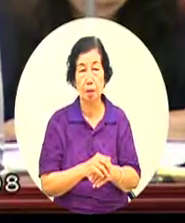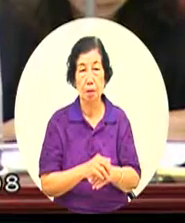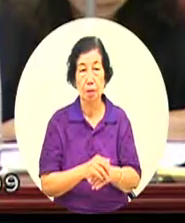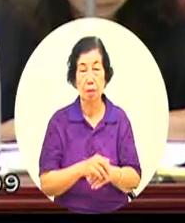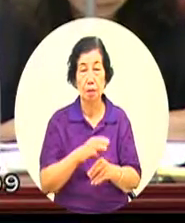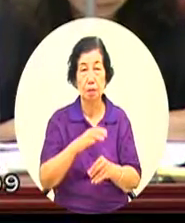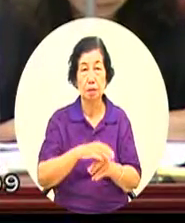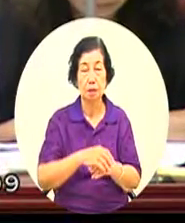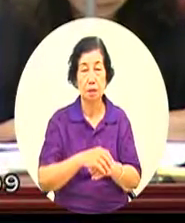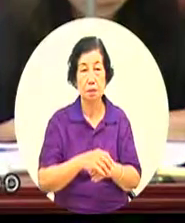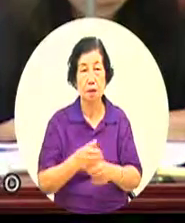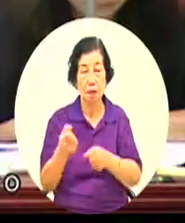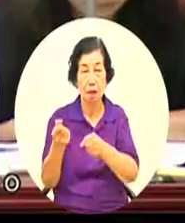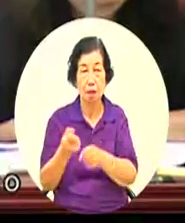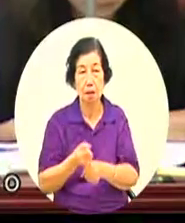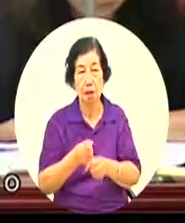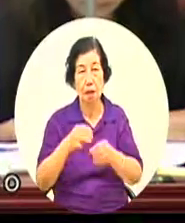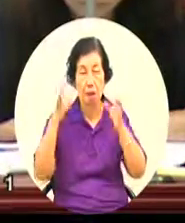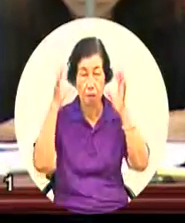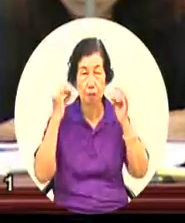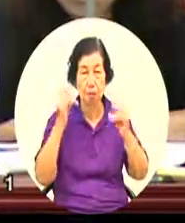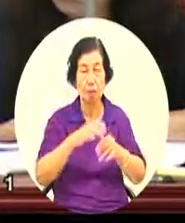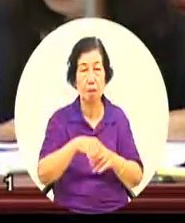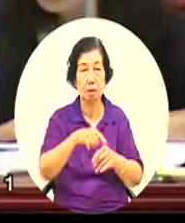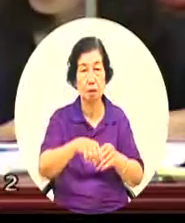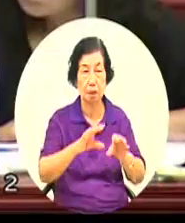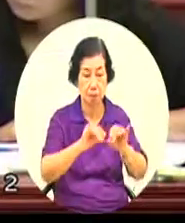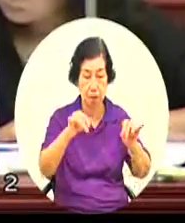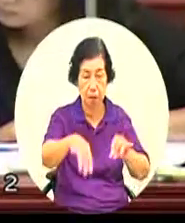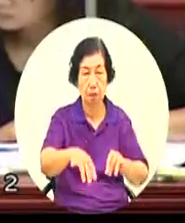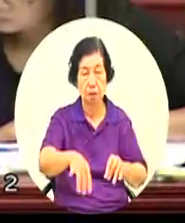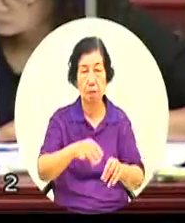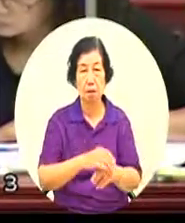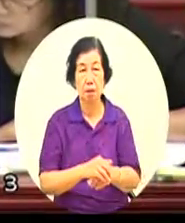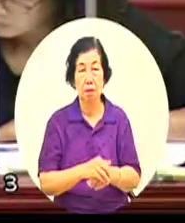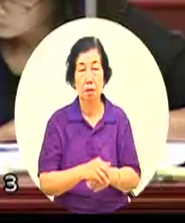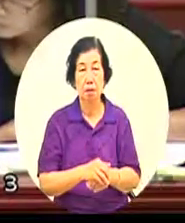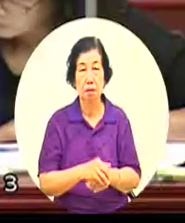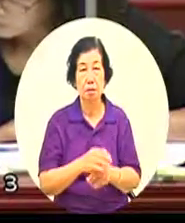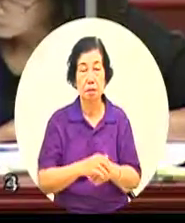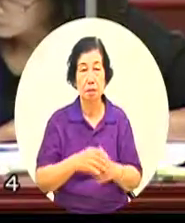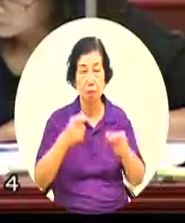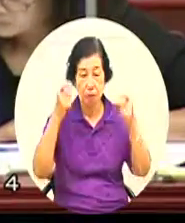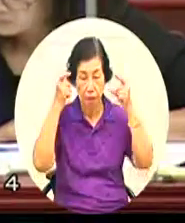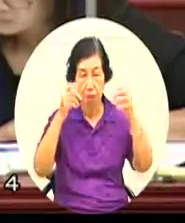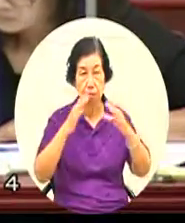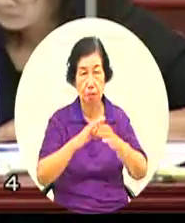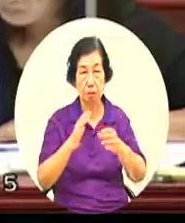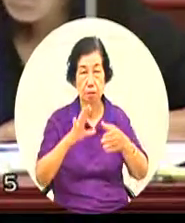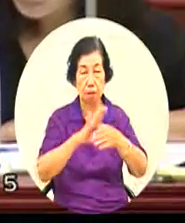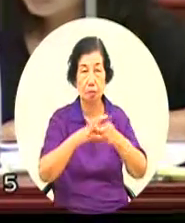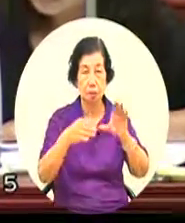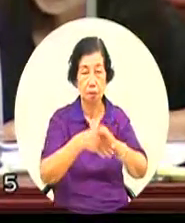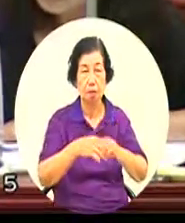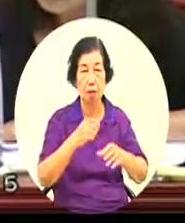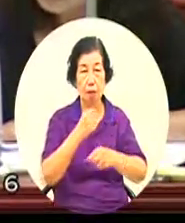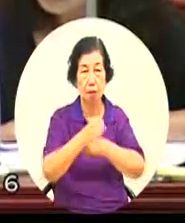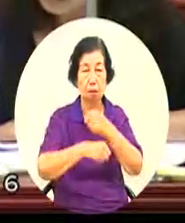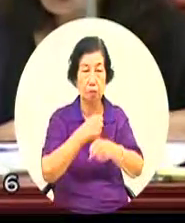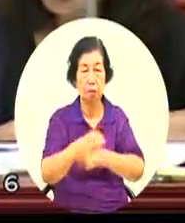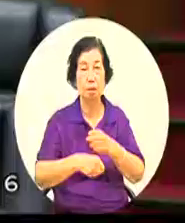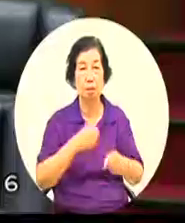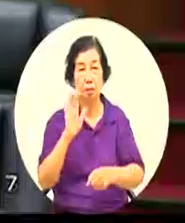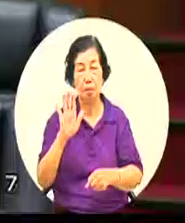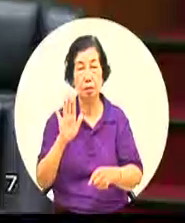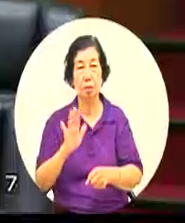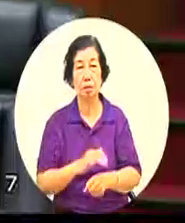拉拉的圣杯祭，我们刚指定的这个成为本市的民俗文化活动。